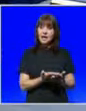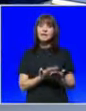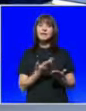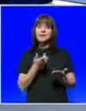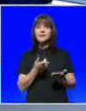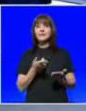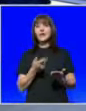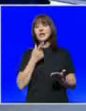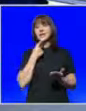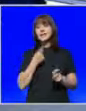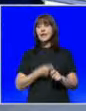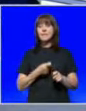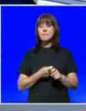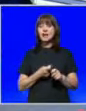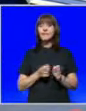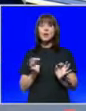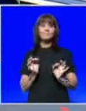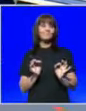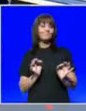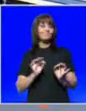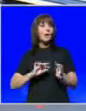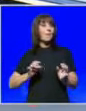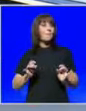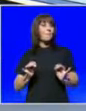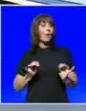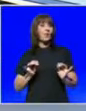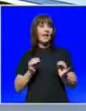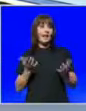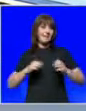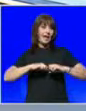STEM центровете. Всъщност това е основната